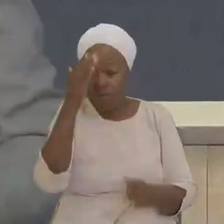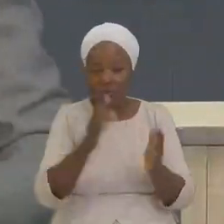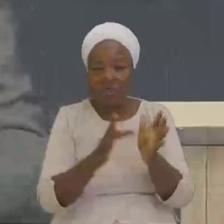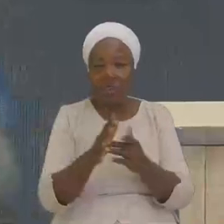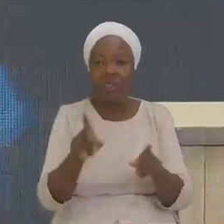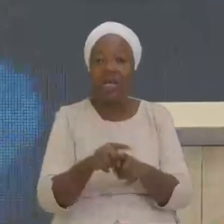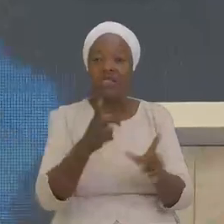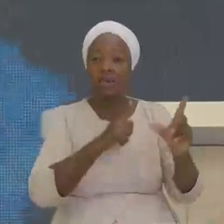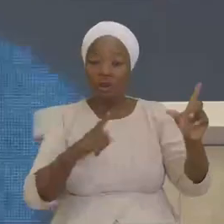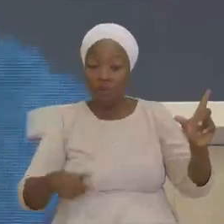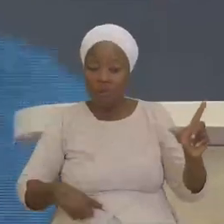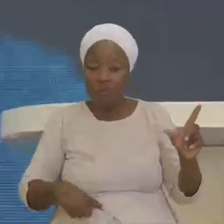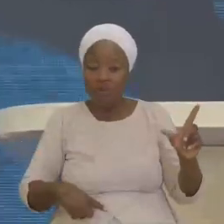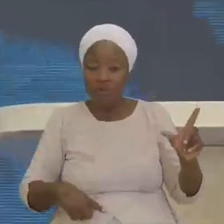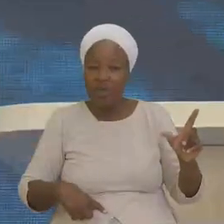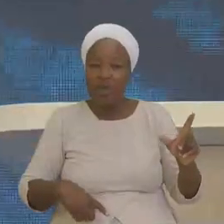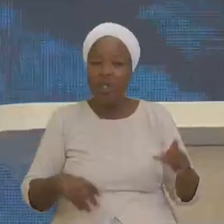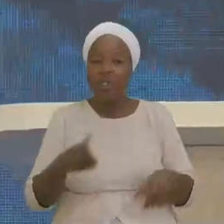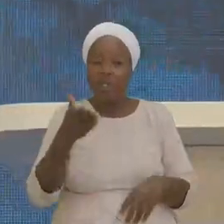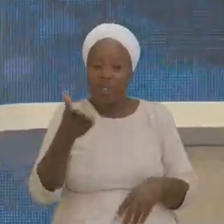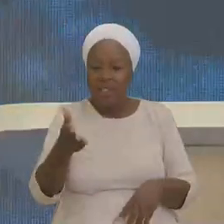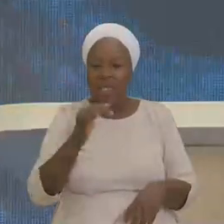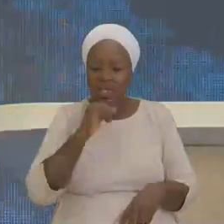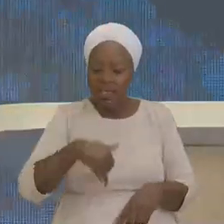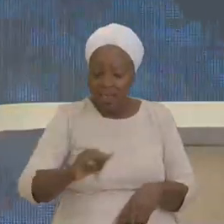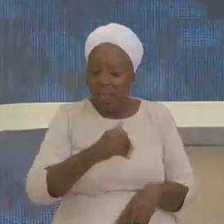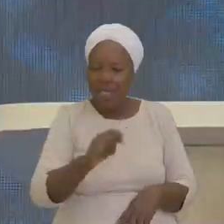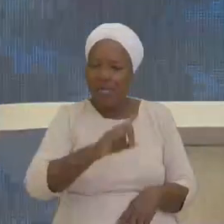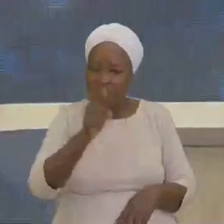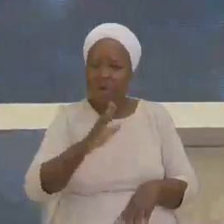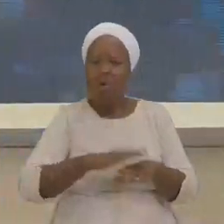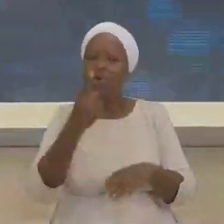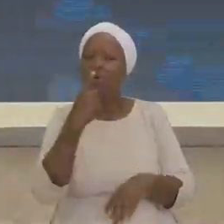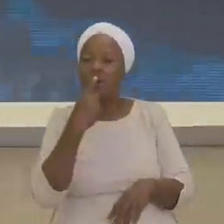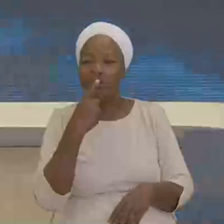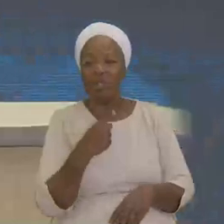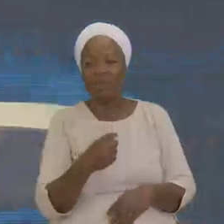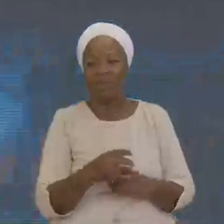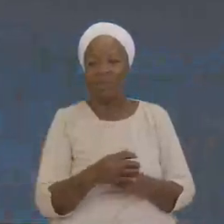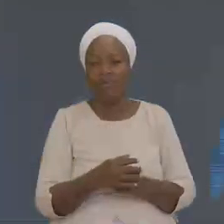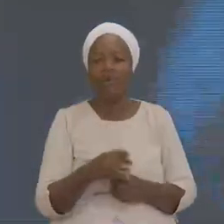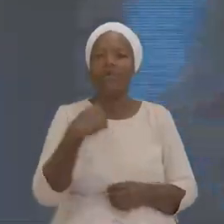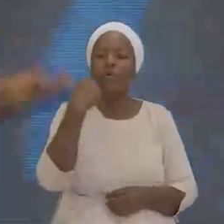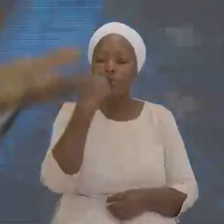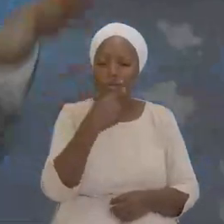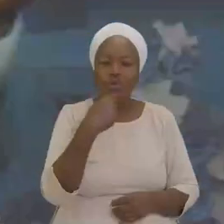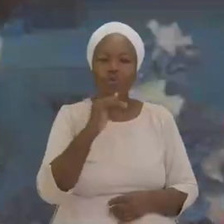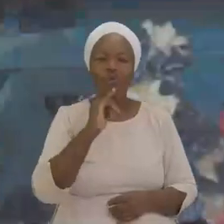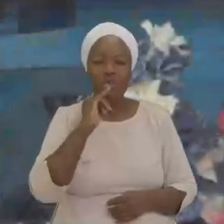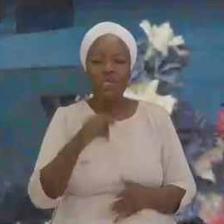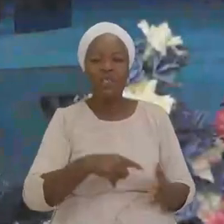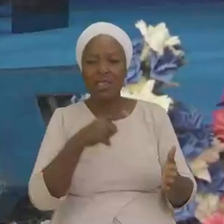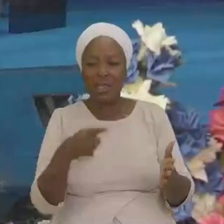ton sauveur, tu connais Jésus comme ton Seigneur. Il y a encore une question sur tes